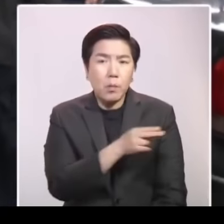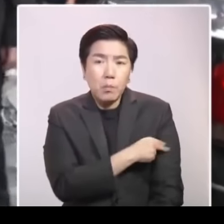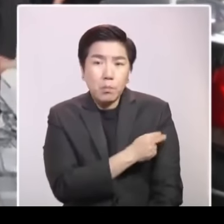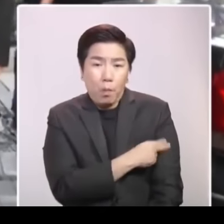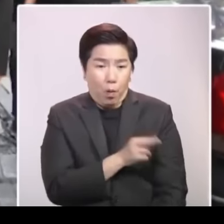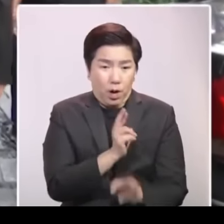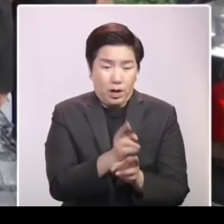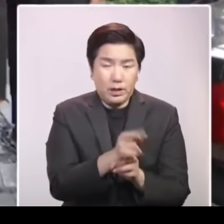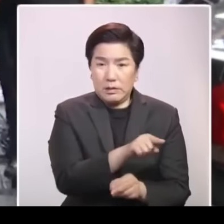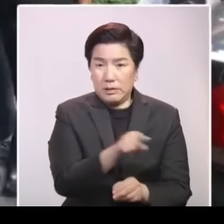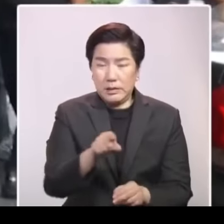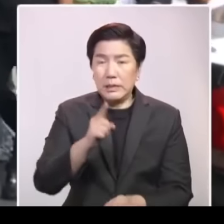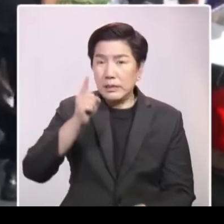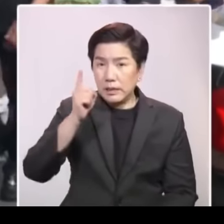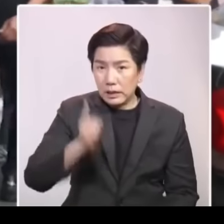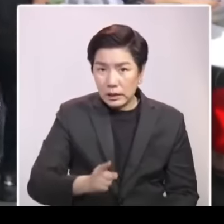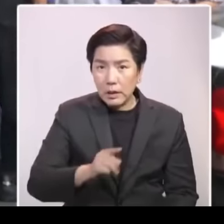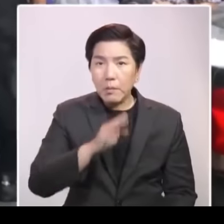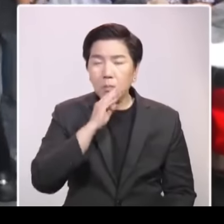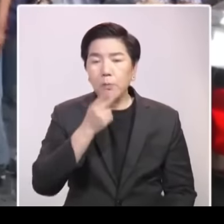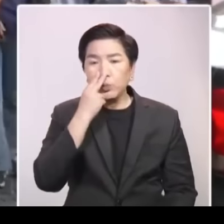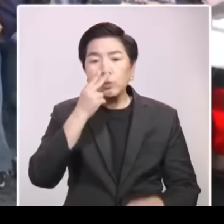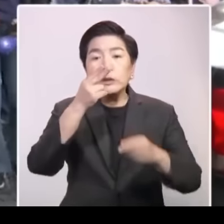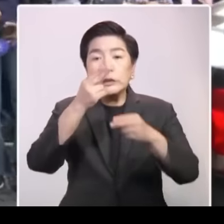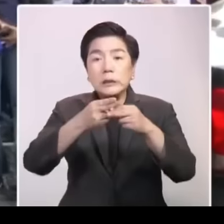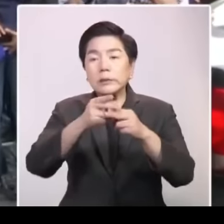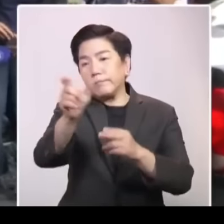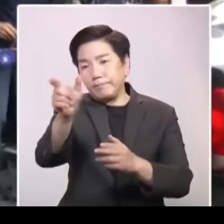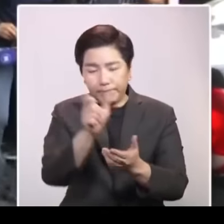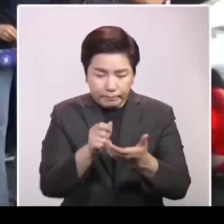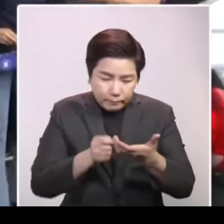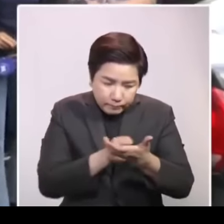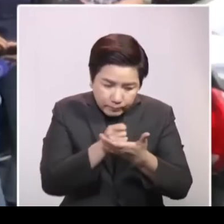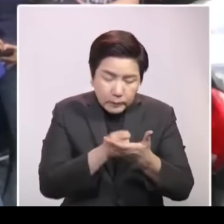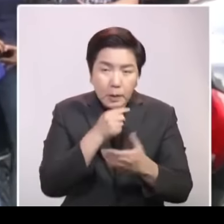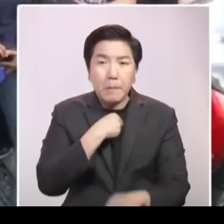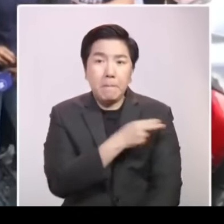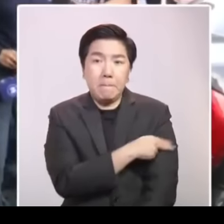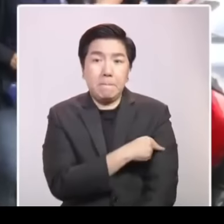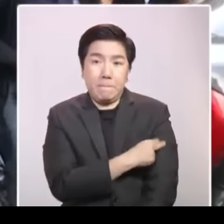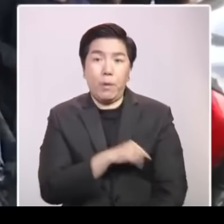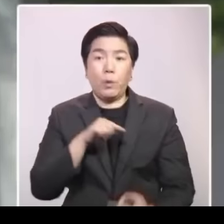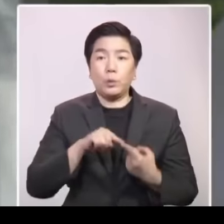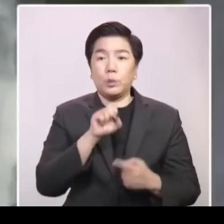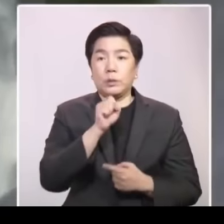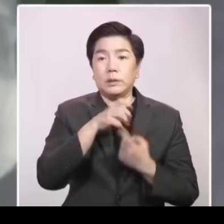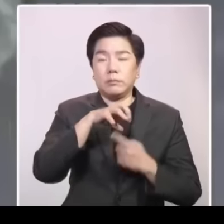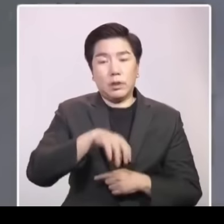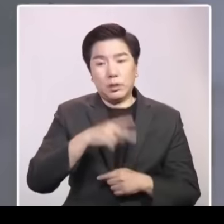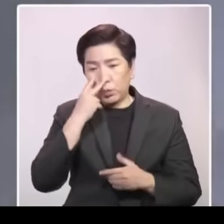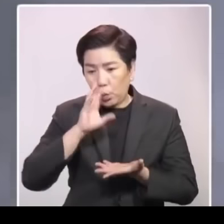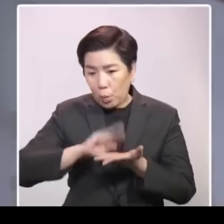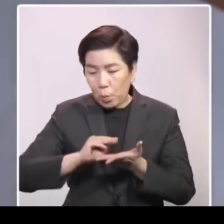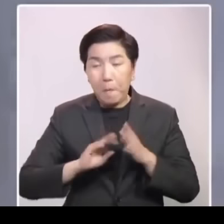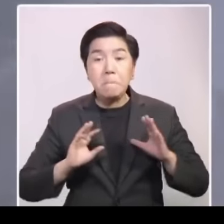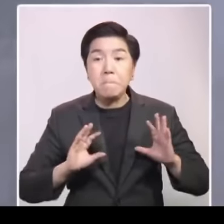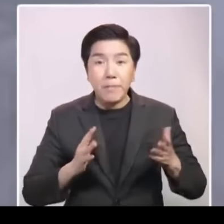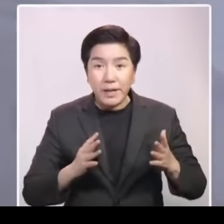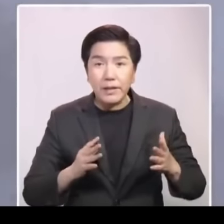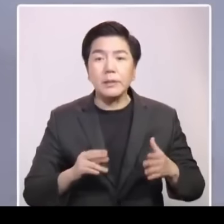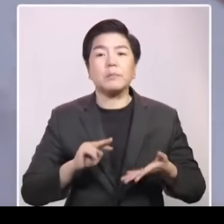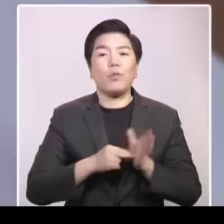รักษาด้วยเป็นหมอจริงๆหรือเปล่าให้เอาชื่อไปเสิร์ชได้เลยนะคะที่แพทยสภาหากไม่พบฐานข้อมูลก็แสดง